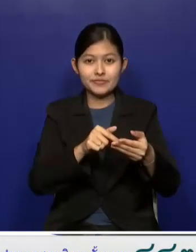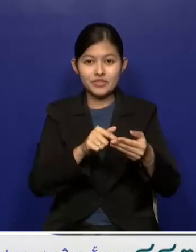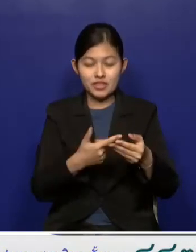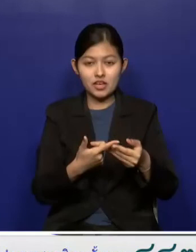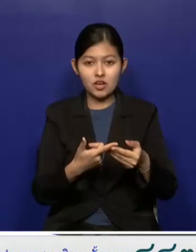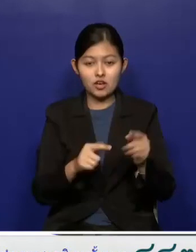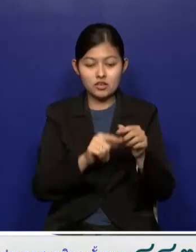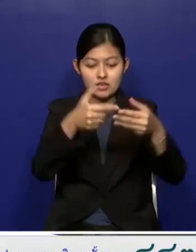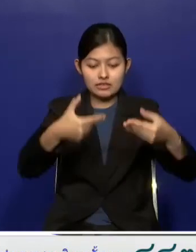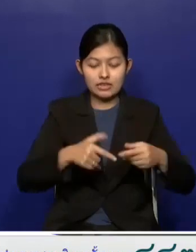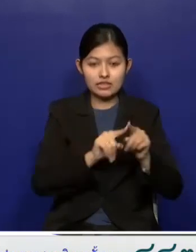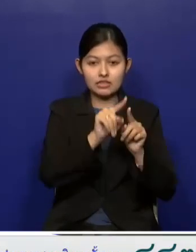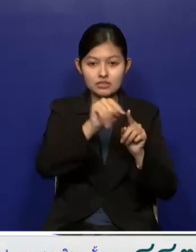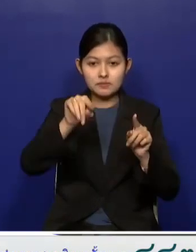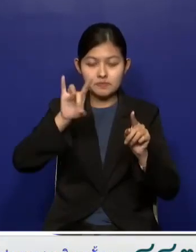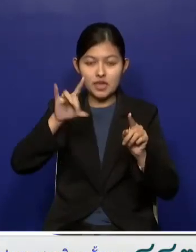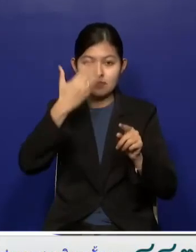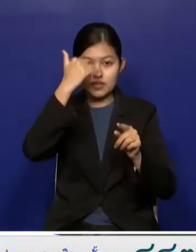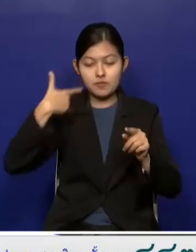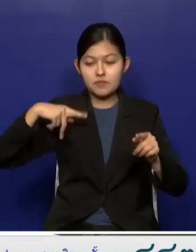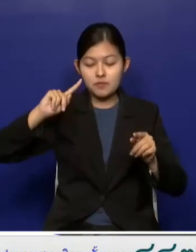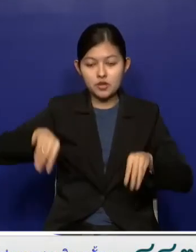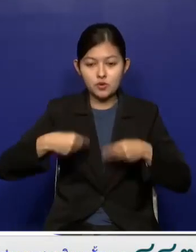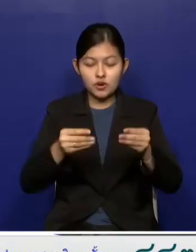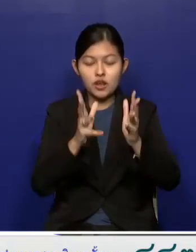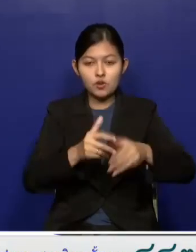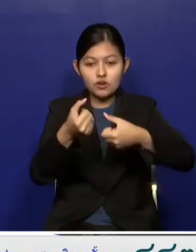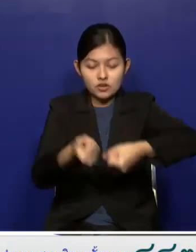ทั้ง8ฉบับเพื่อให้เกิดประโยชน์สูงสุดและก็ขอบคุณ